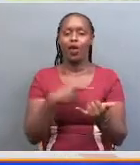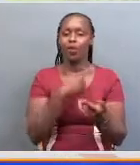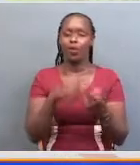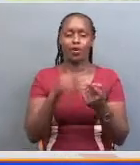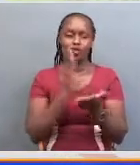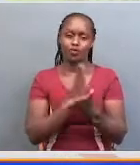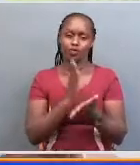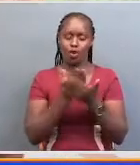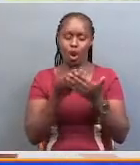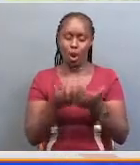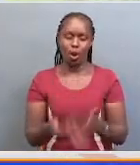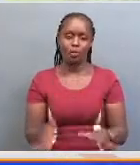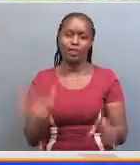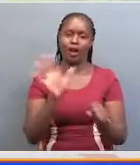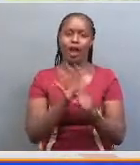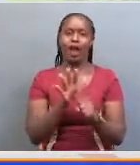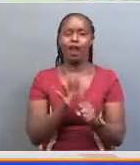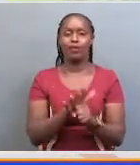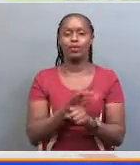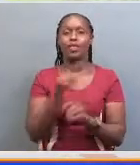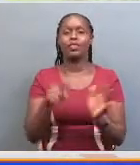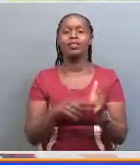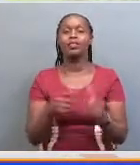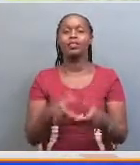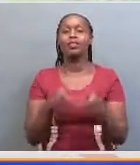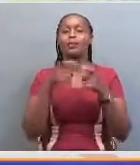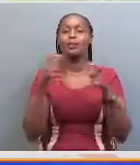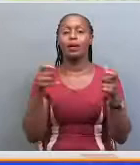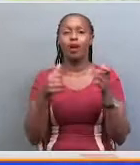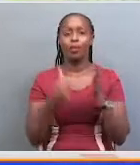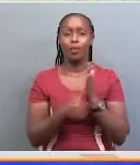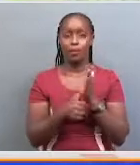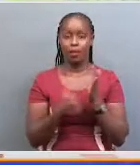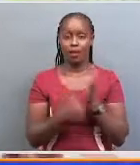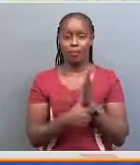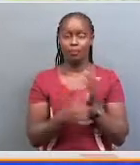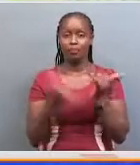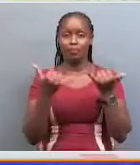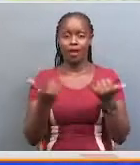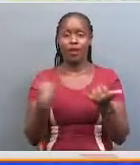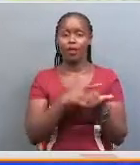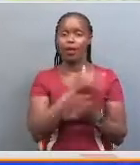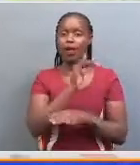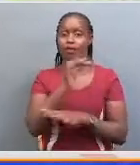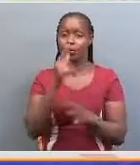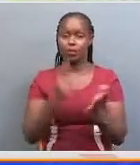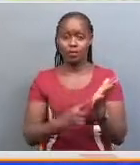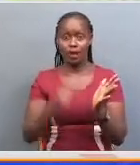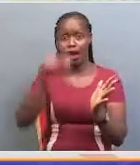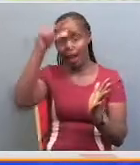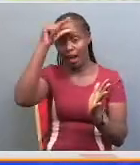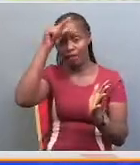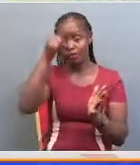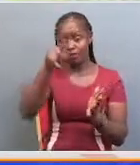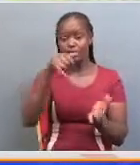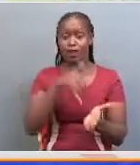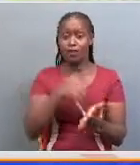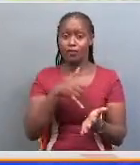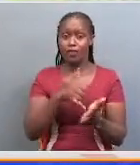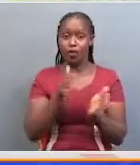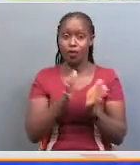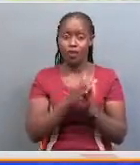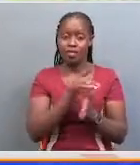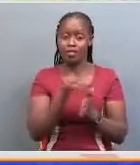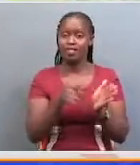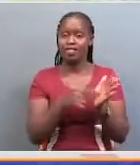kubwa. Hii ni janga kubwa sana. Tunaomba serikali ambayo inahusika na mambo haya ama na